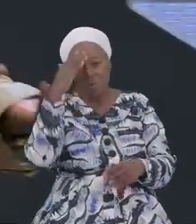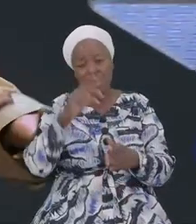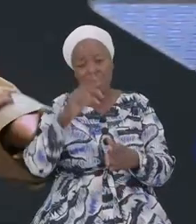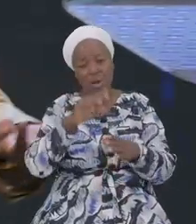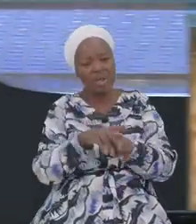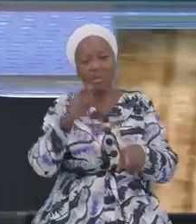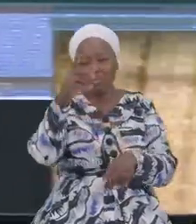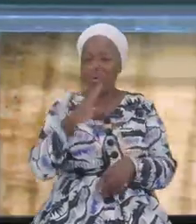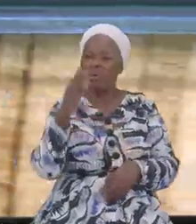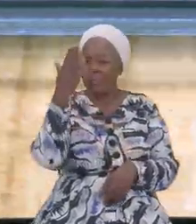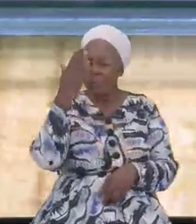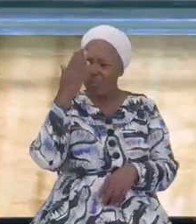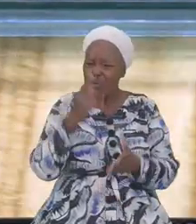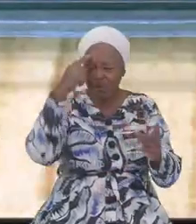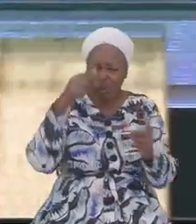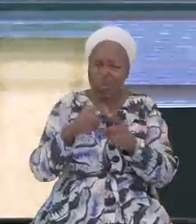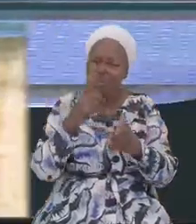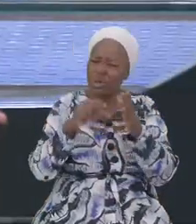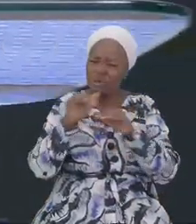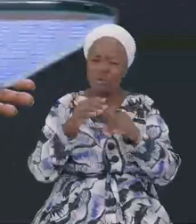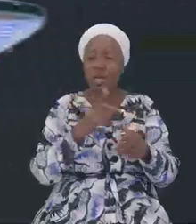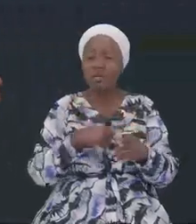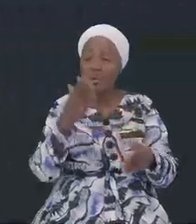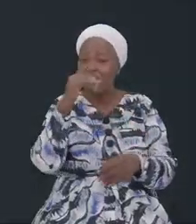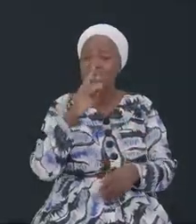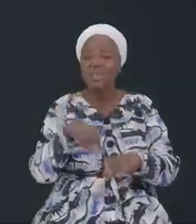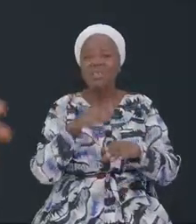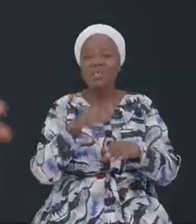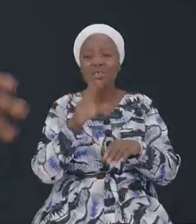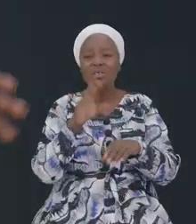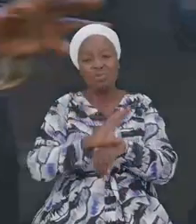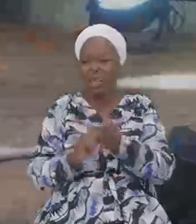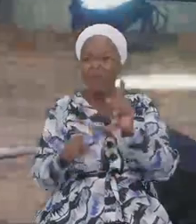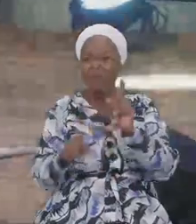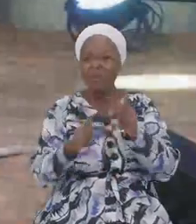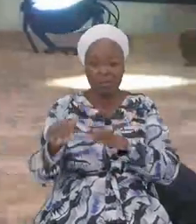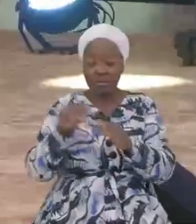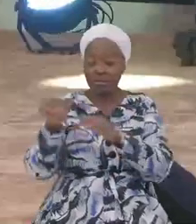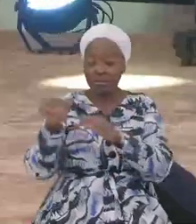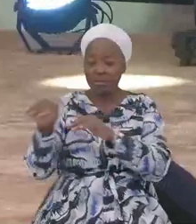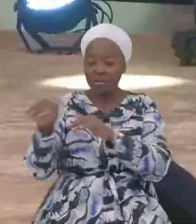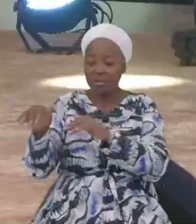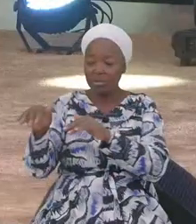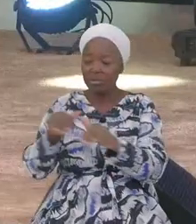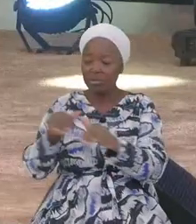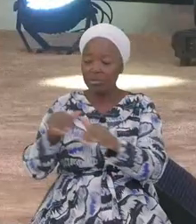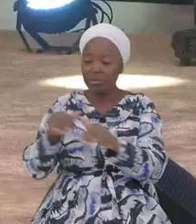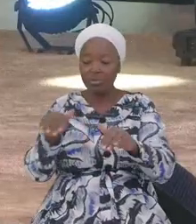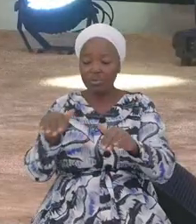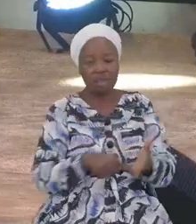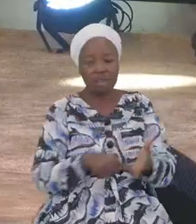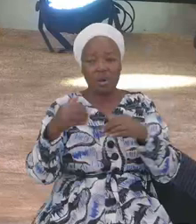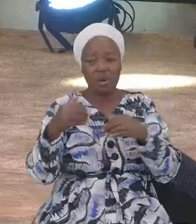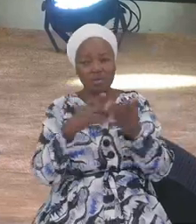Dieu. Quel est ton but? Quel est ton objectif? Pourquoi tu fais cela dans l'église? Les gens qui font ceci ou font cela, tu as